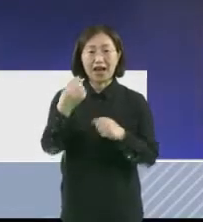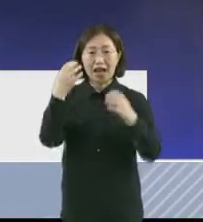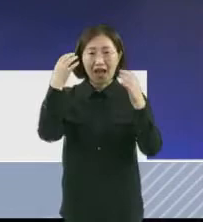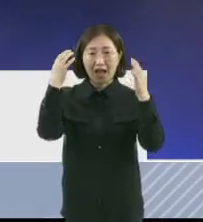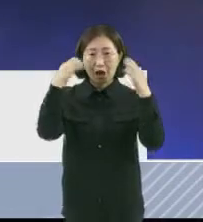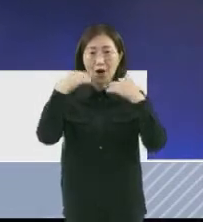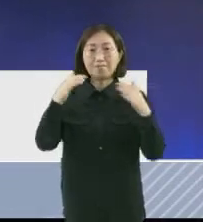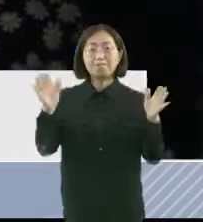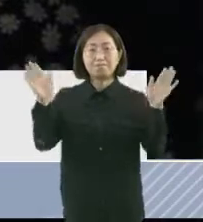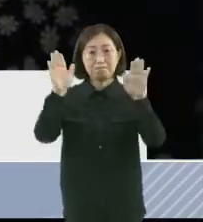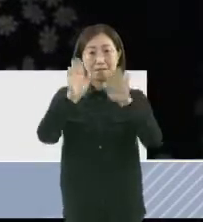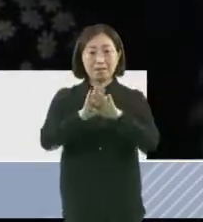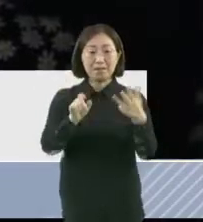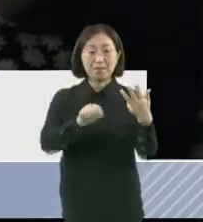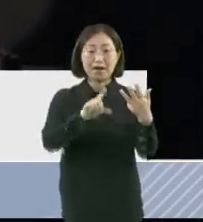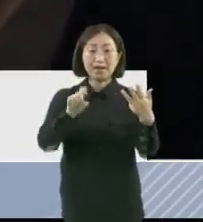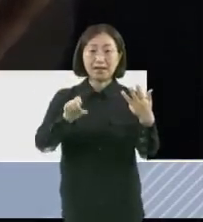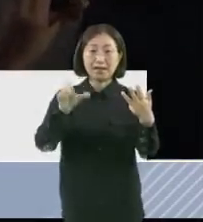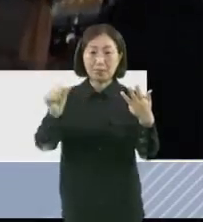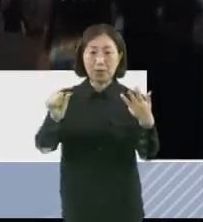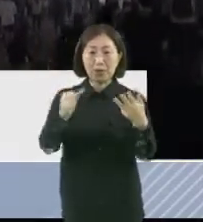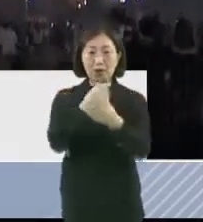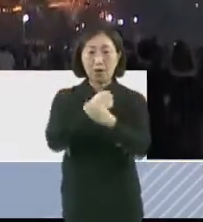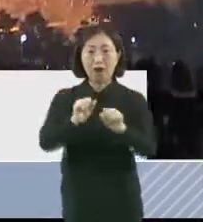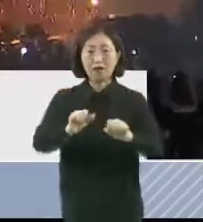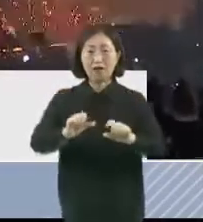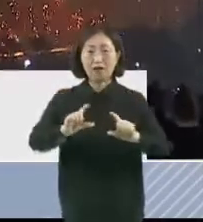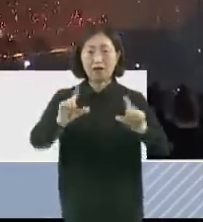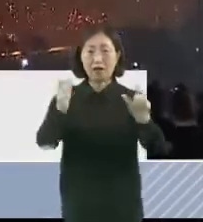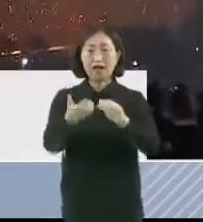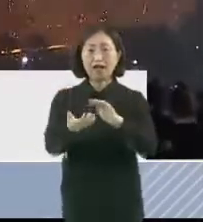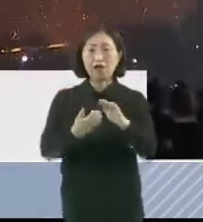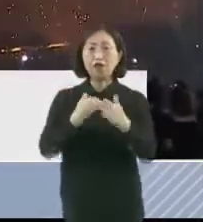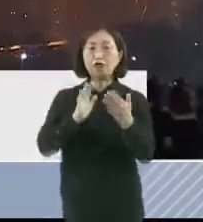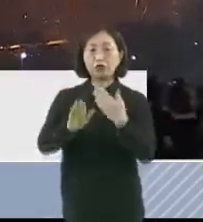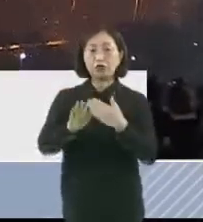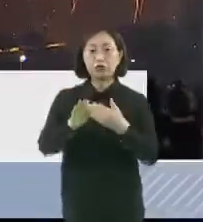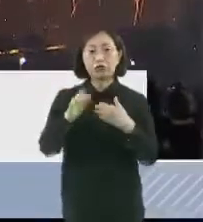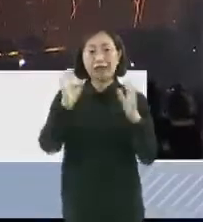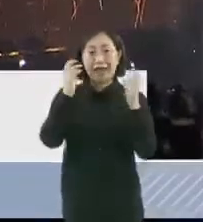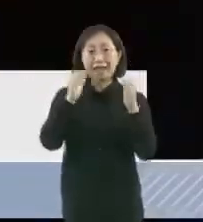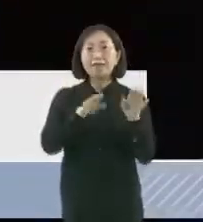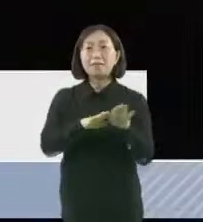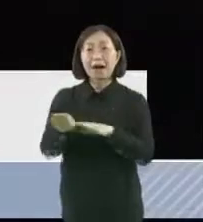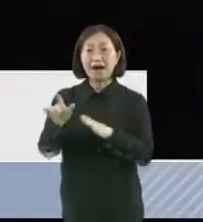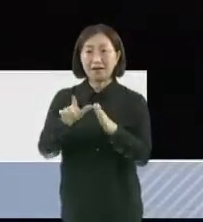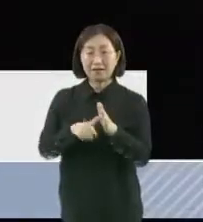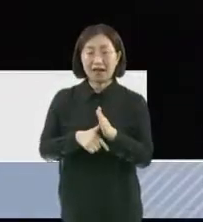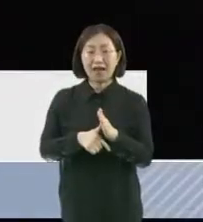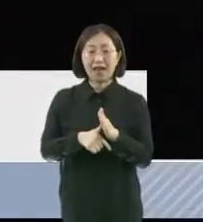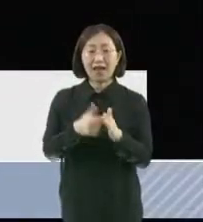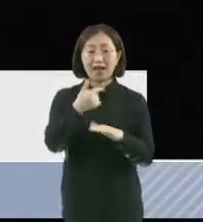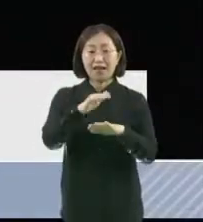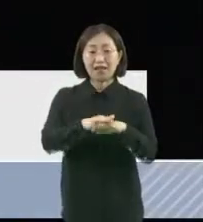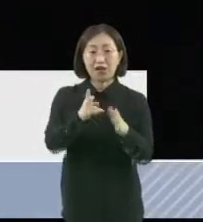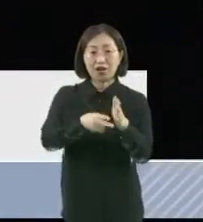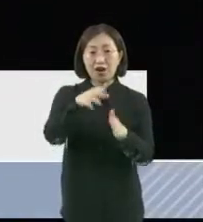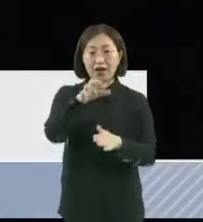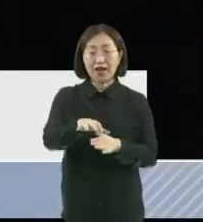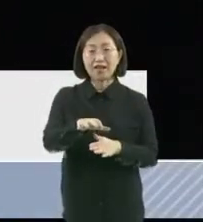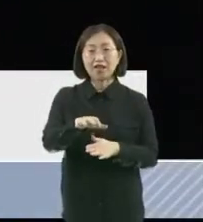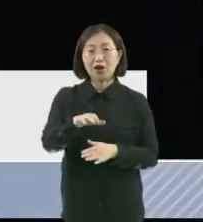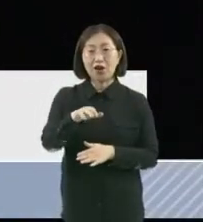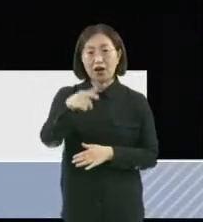한여름밤에 8월 15일 광복절 전후로 아이들 방학 때 대전역에서 옛